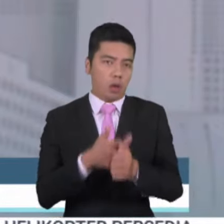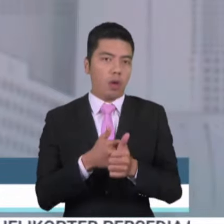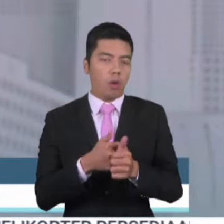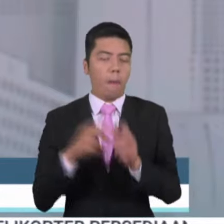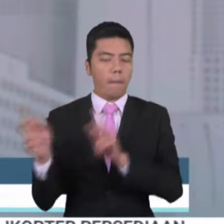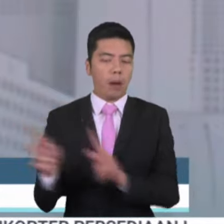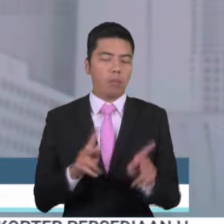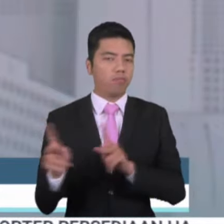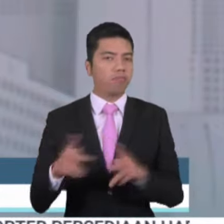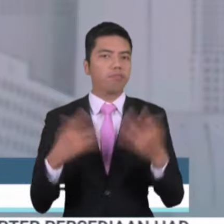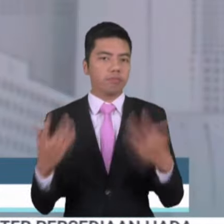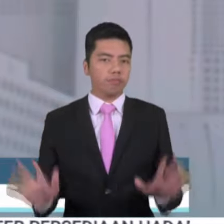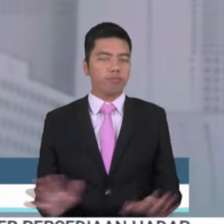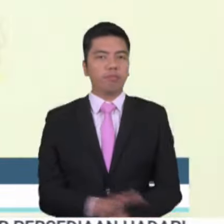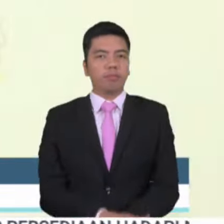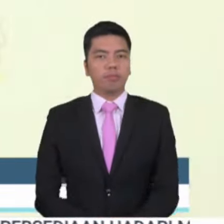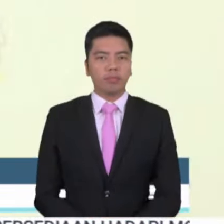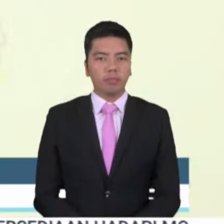prosedur yang teratur.